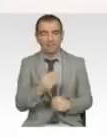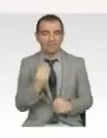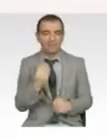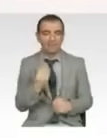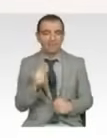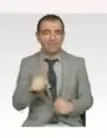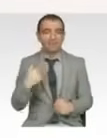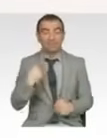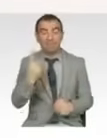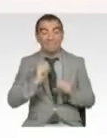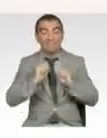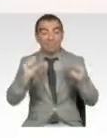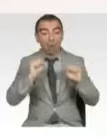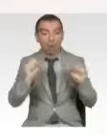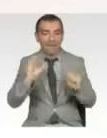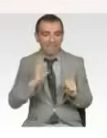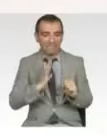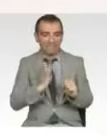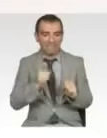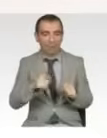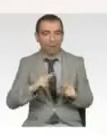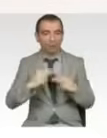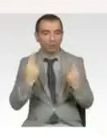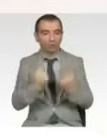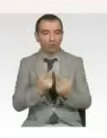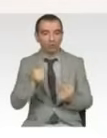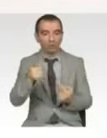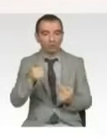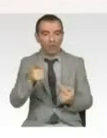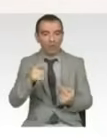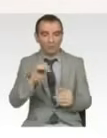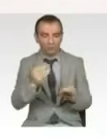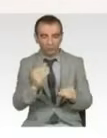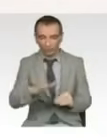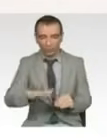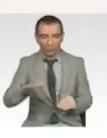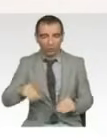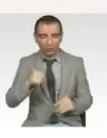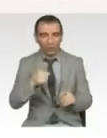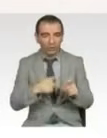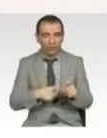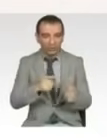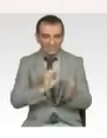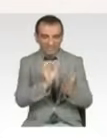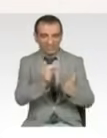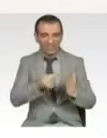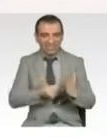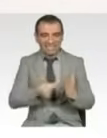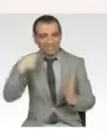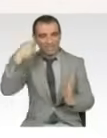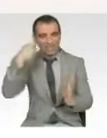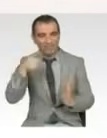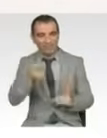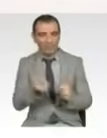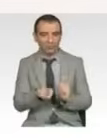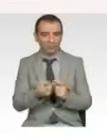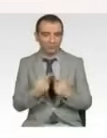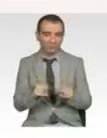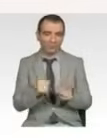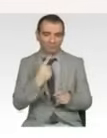Bizim bir sloganımız var. Dünyayı çizgi filmler değiştirecek diyoruz. Hı. Çünkü çocuklara doğruyu